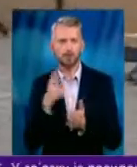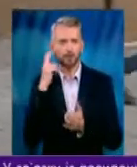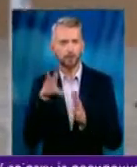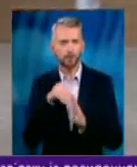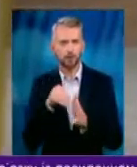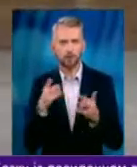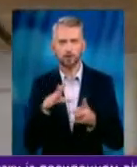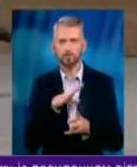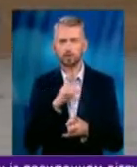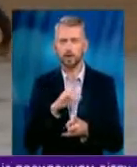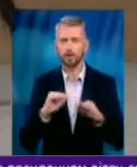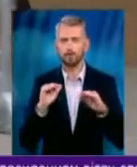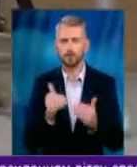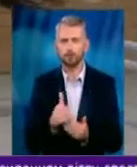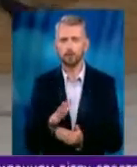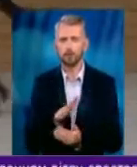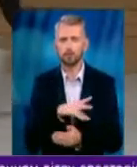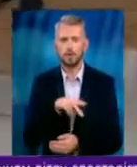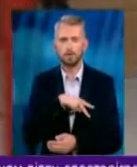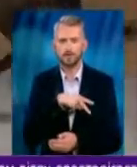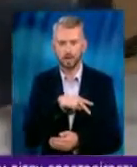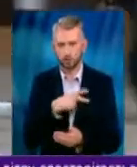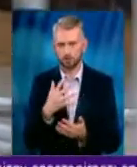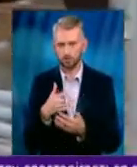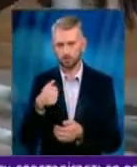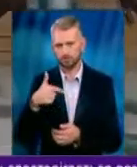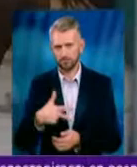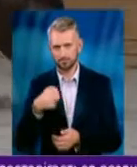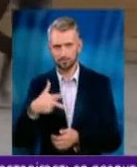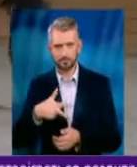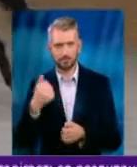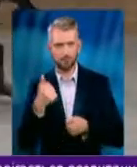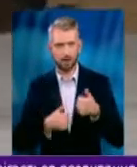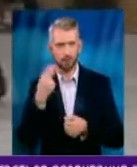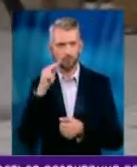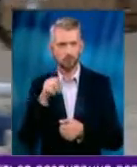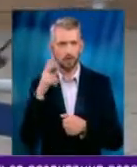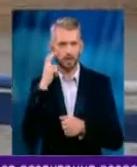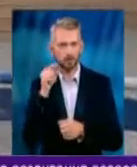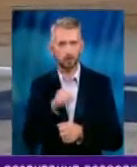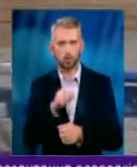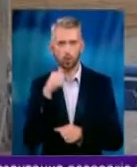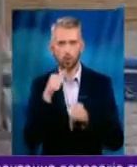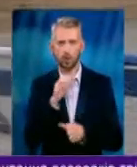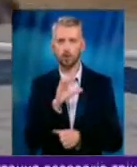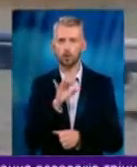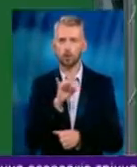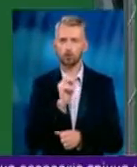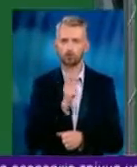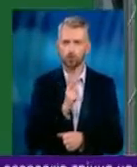збірної, потрібно було як мінімум стати призером змагань. Чемпіонами Києва цього року стали Богдан Сорочук та Ірина